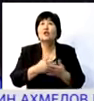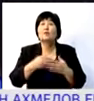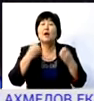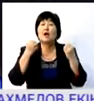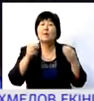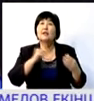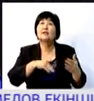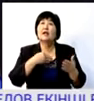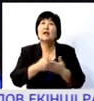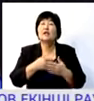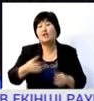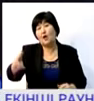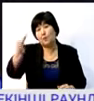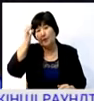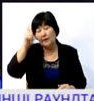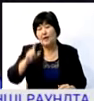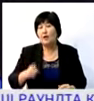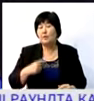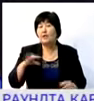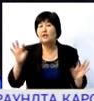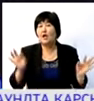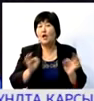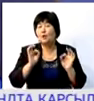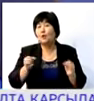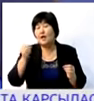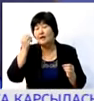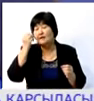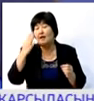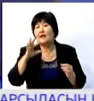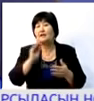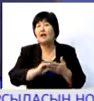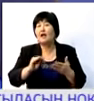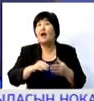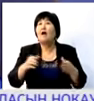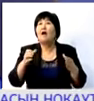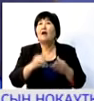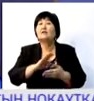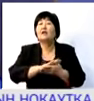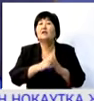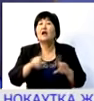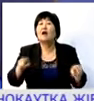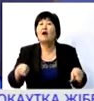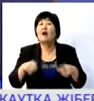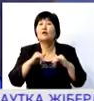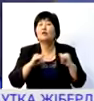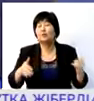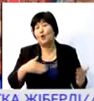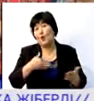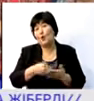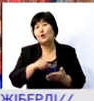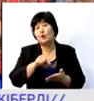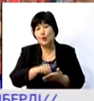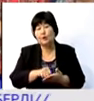мәдениет қызметкері, профессор, білікті дирижер, талантты композитор, ансамбльдің қалыптасып, дамуына сүбелі үлес